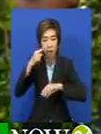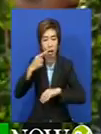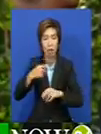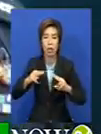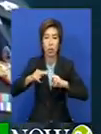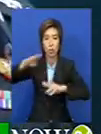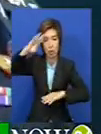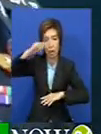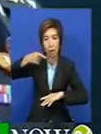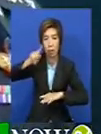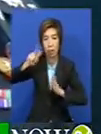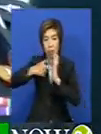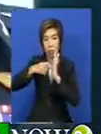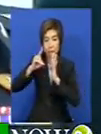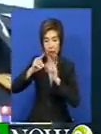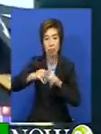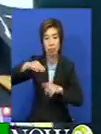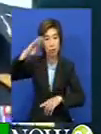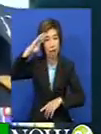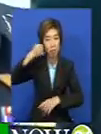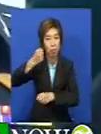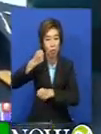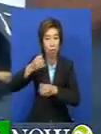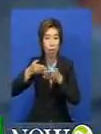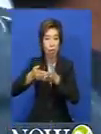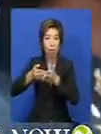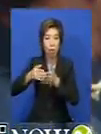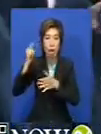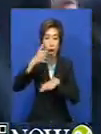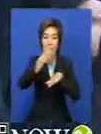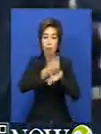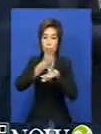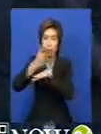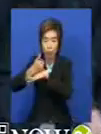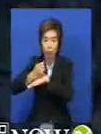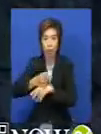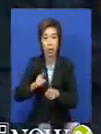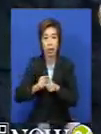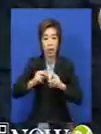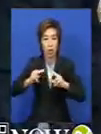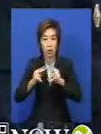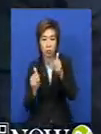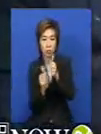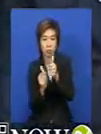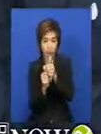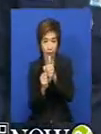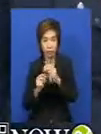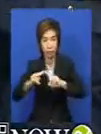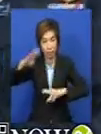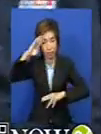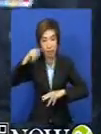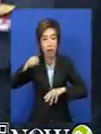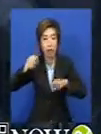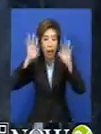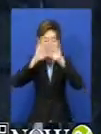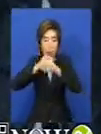ดกระทรวงกลาโหมผู้บัญชาการเหล่าทัพนะครับโดยพลเอกอุดมเดชศรีตบุตรรัฐมนตรีช่วยว่าการกระทรวงกลาโหมก็เป็น